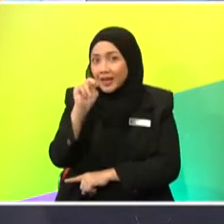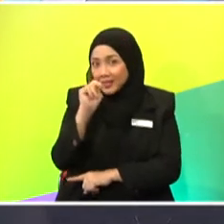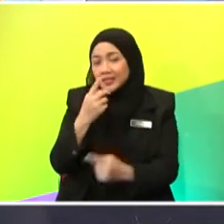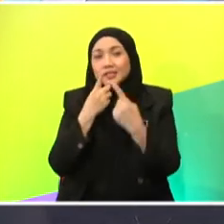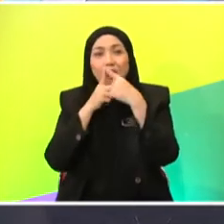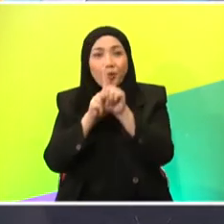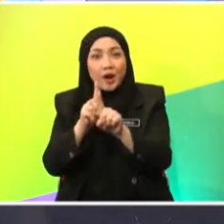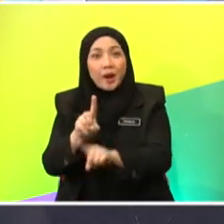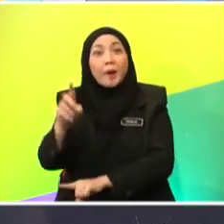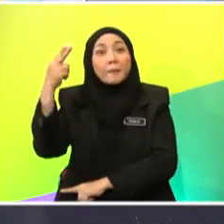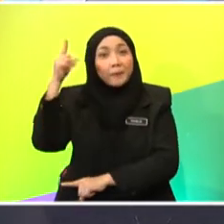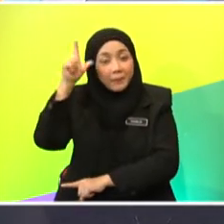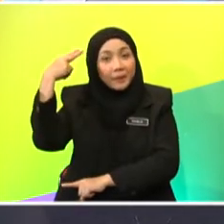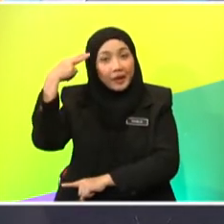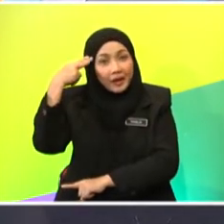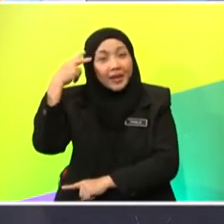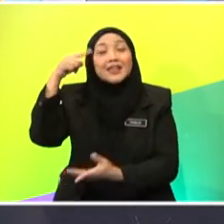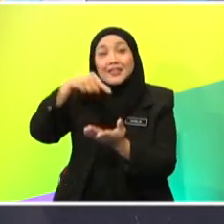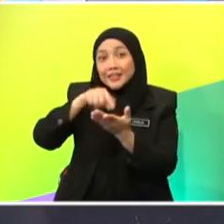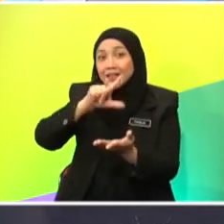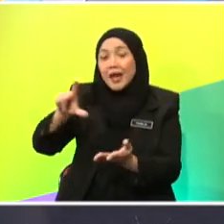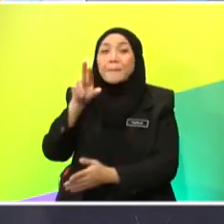jawab Hakim inilah